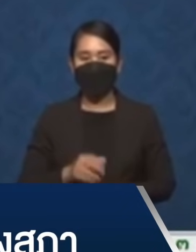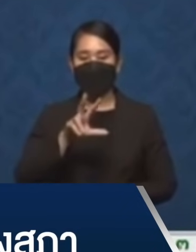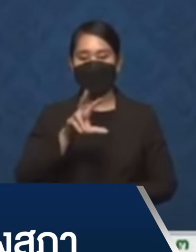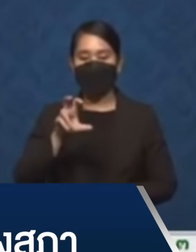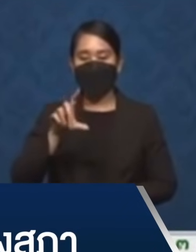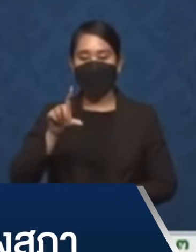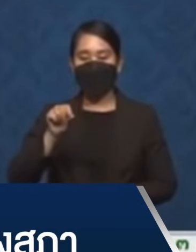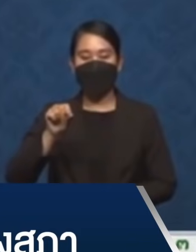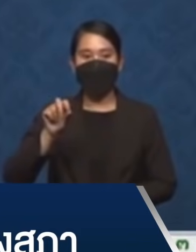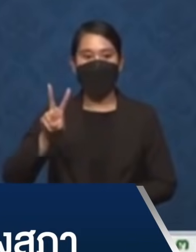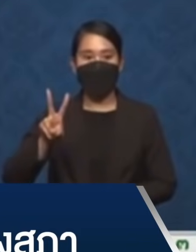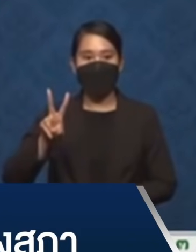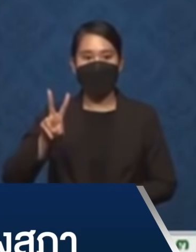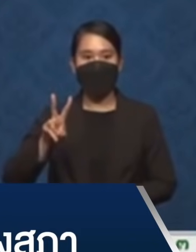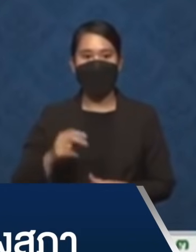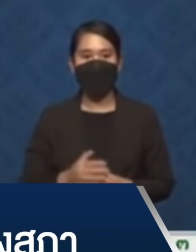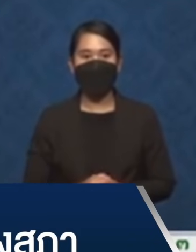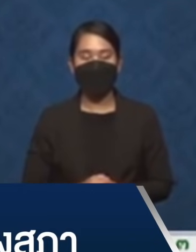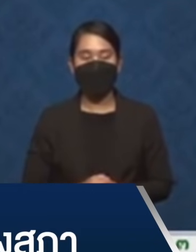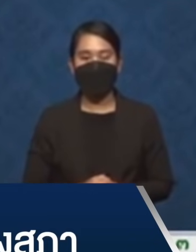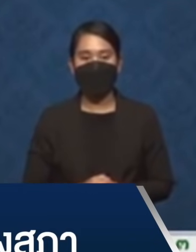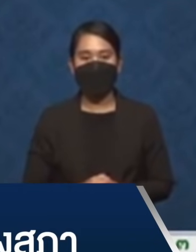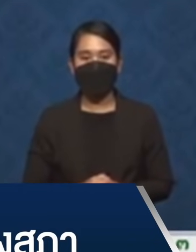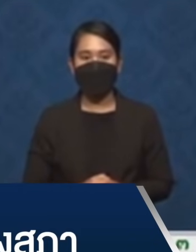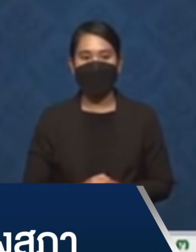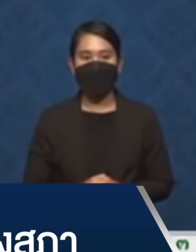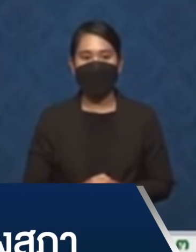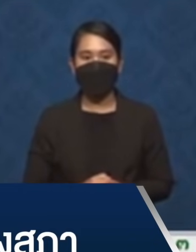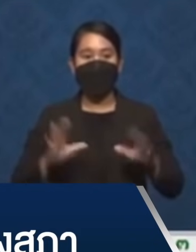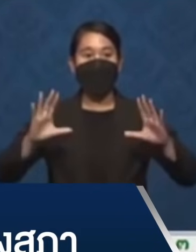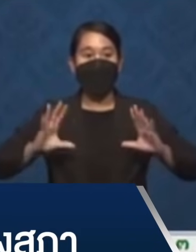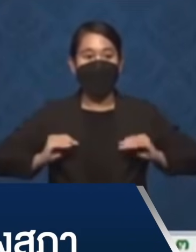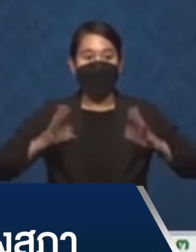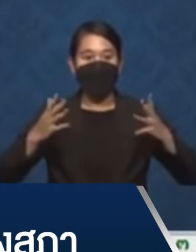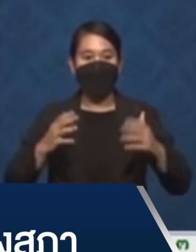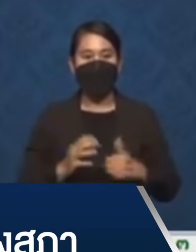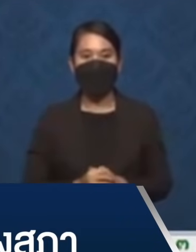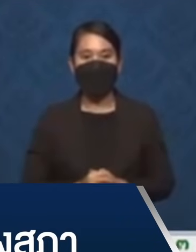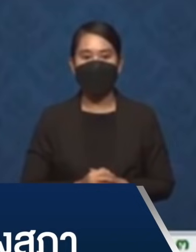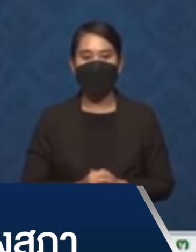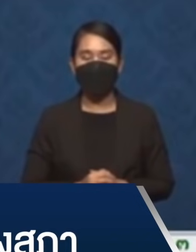322นายพรชัยอํานวยทรัพย์ ไม่รับหลักการครับ